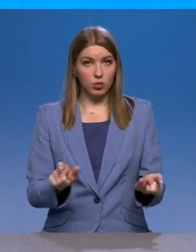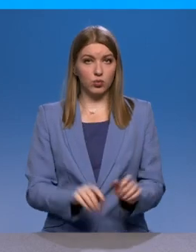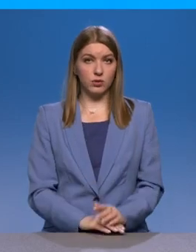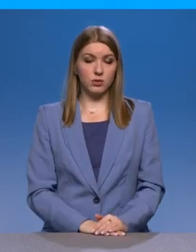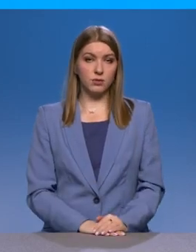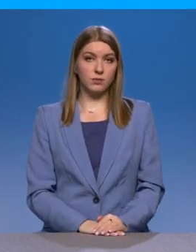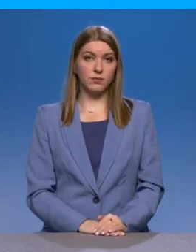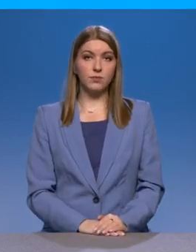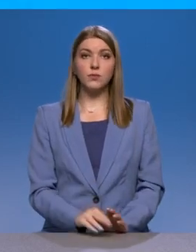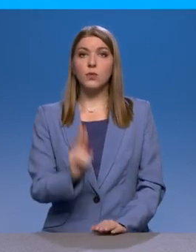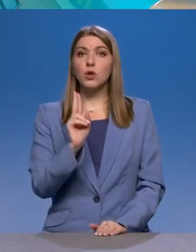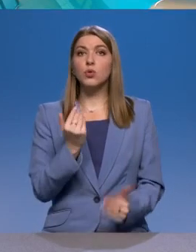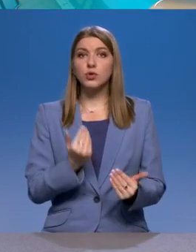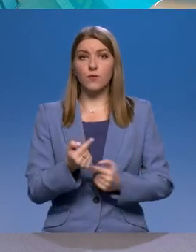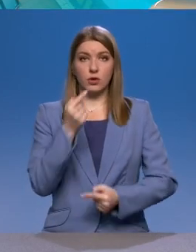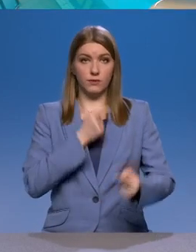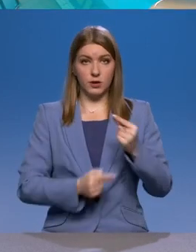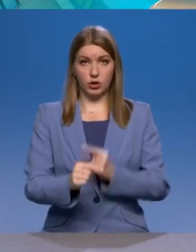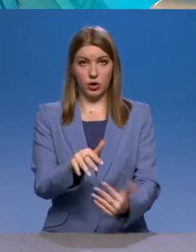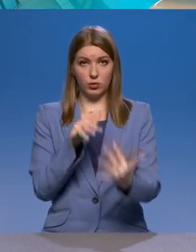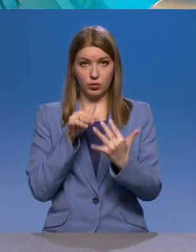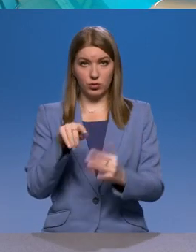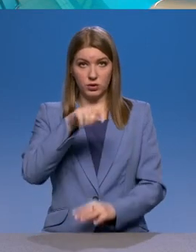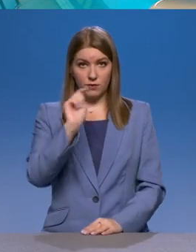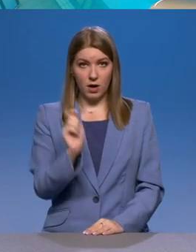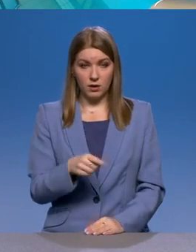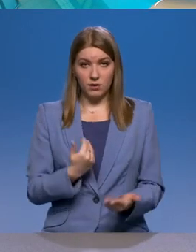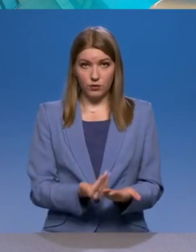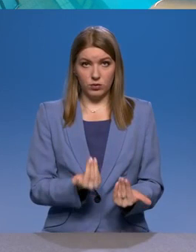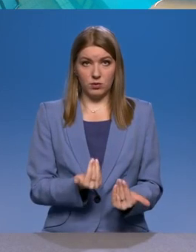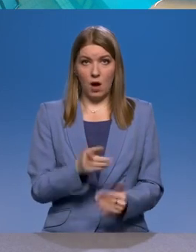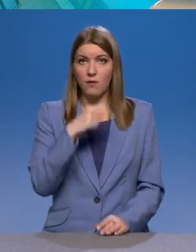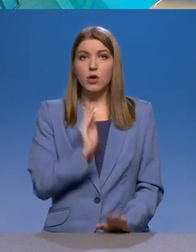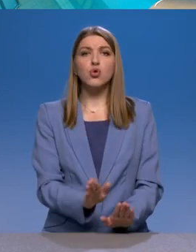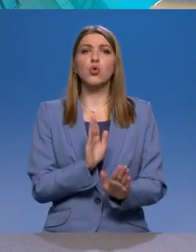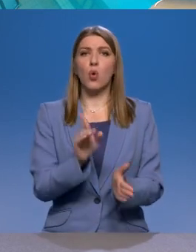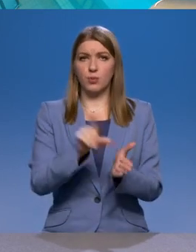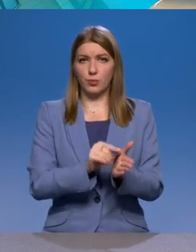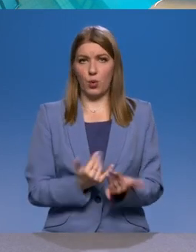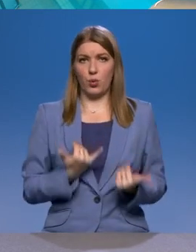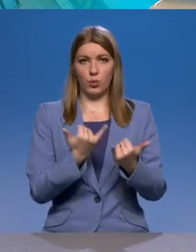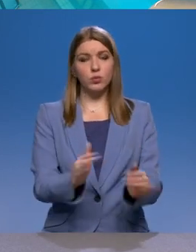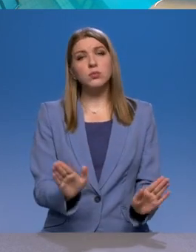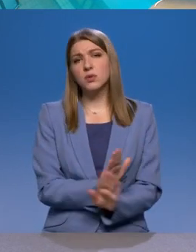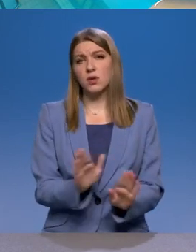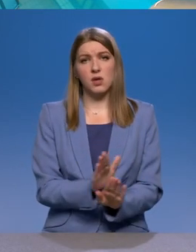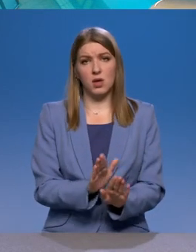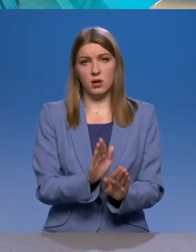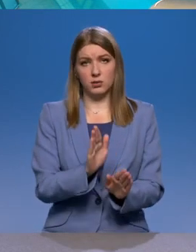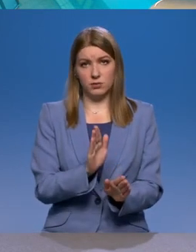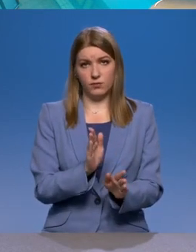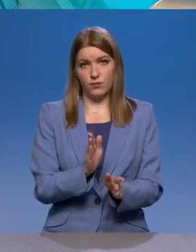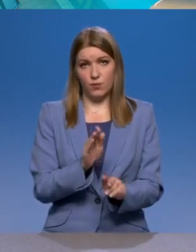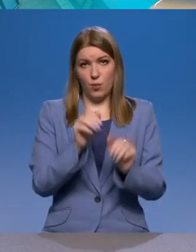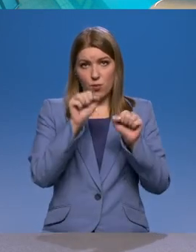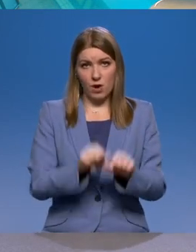что сегодня приходят с войны, смотрите, да, то есть говорить только, что пенсионерам это положено, я думаю, что нет, но здесь равны должны быть все в правах.